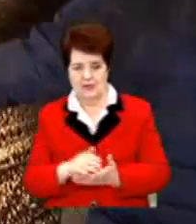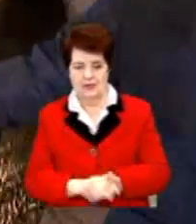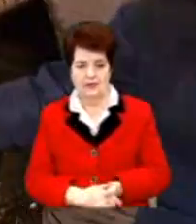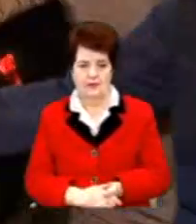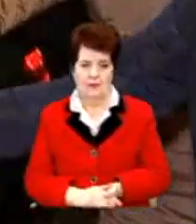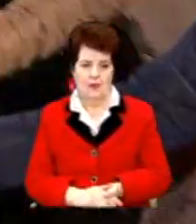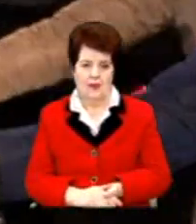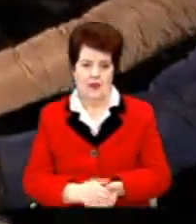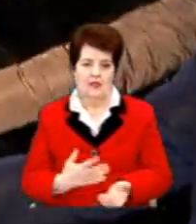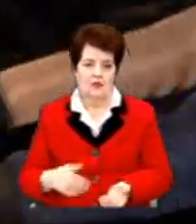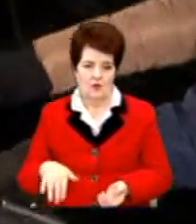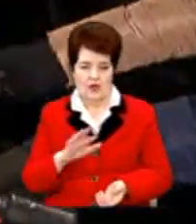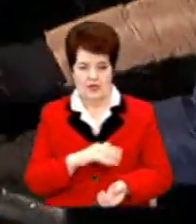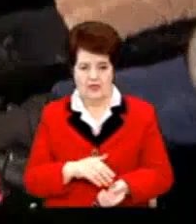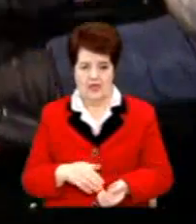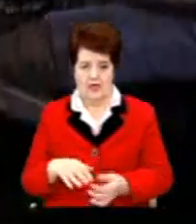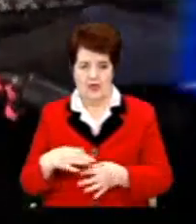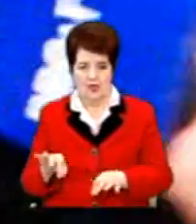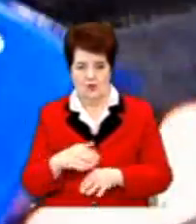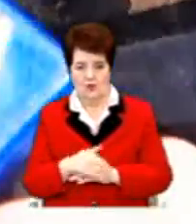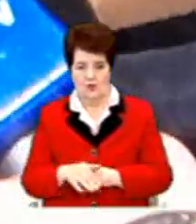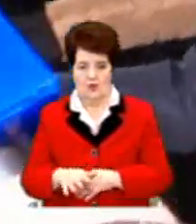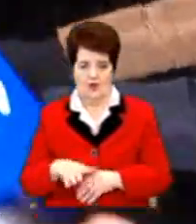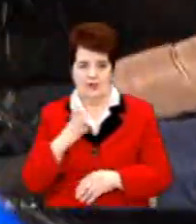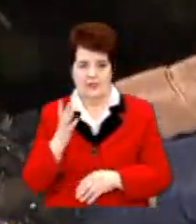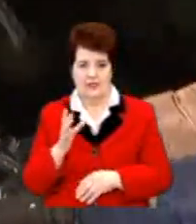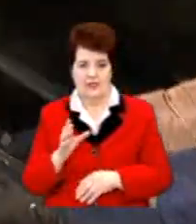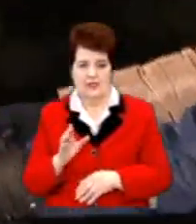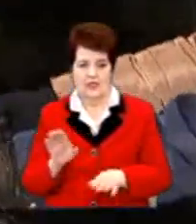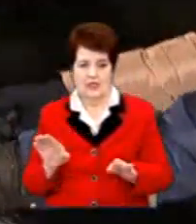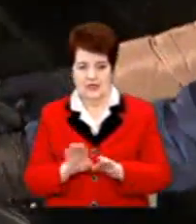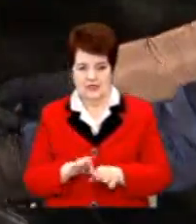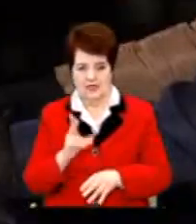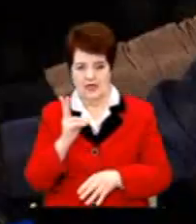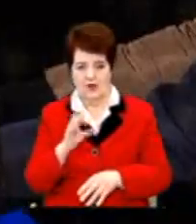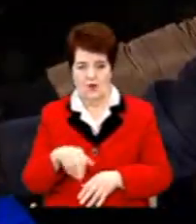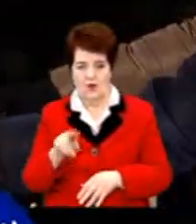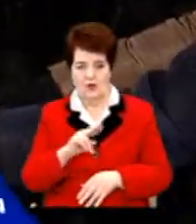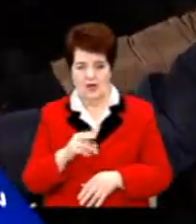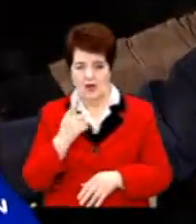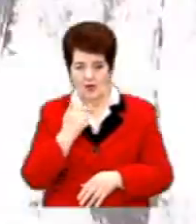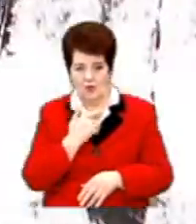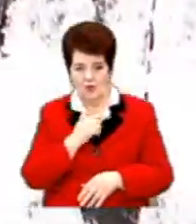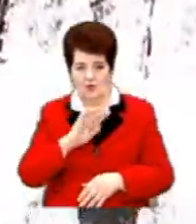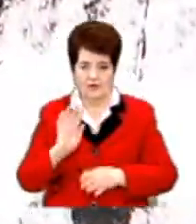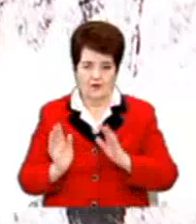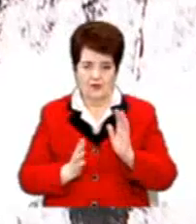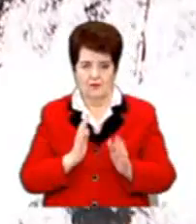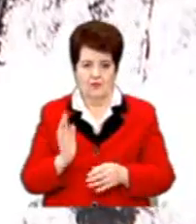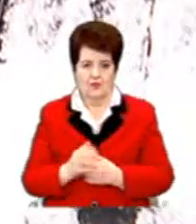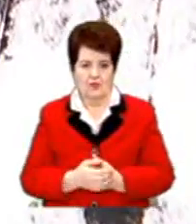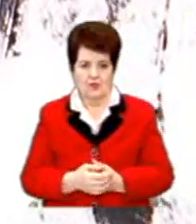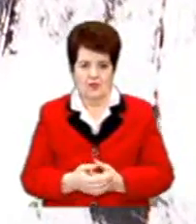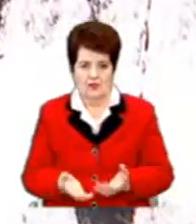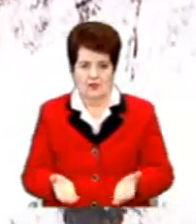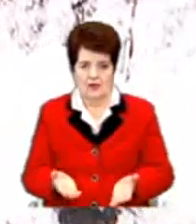auto, toate drumurile naționale din județul Brăila sunt închise din cauza codului roșu. De vânt puternic și viscol. O să stăm în Galați, nu o